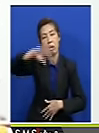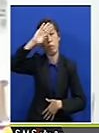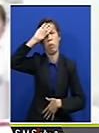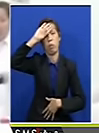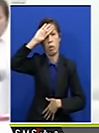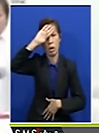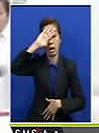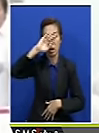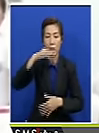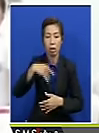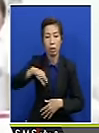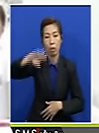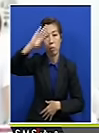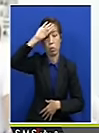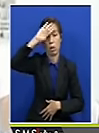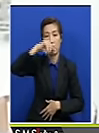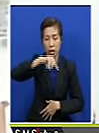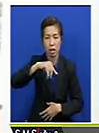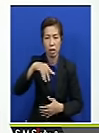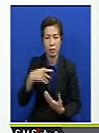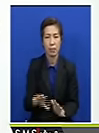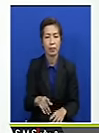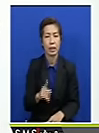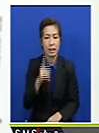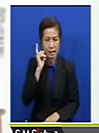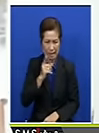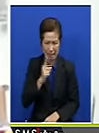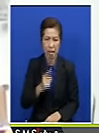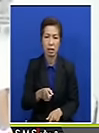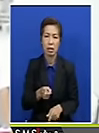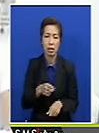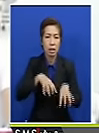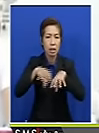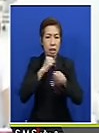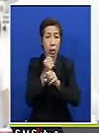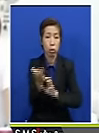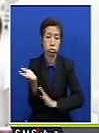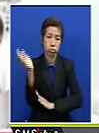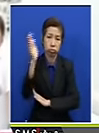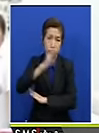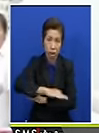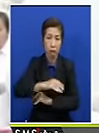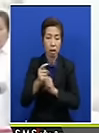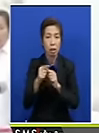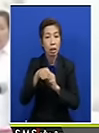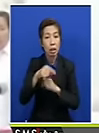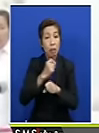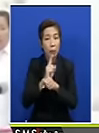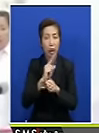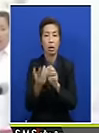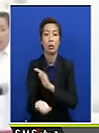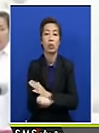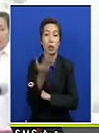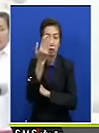ก็ป่วยกระทันหันก็จริงๆแล้วเนี่ยพิธีกรรมทั้งวันเนี่ยช่วงเช้าเนี่ยมี